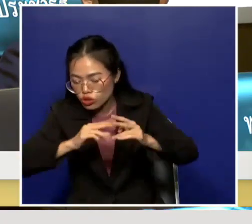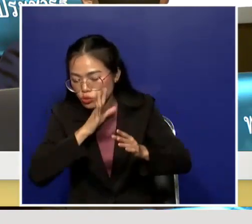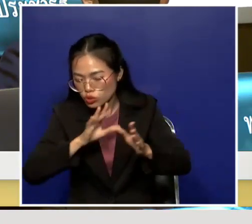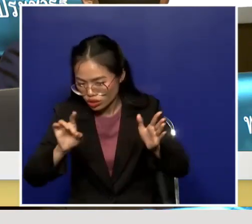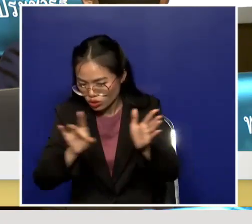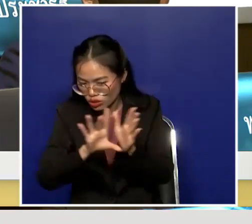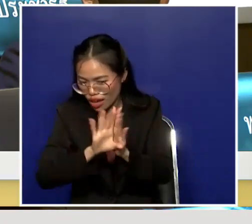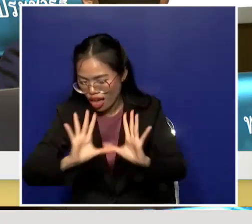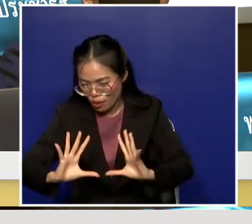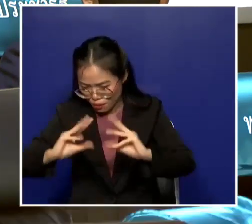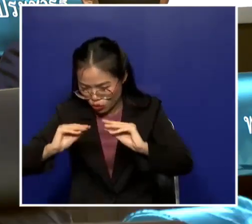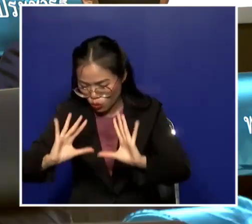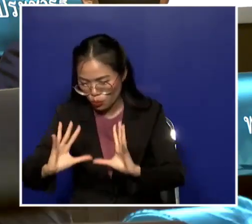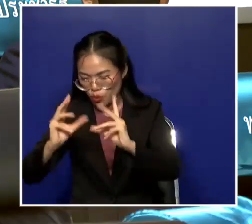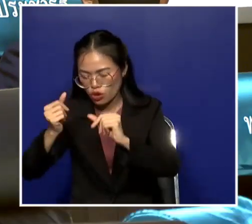าร